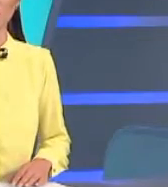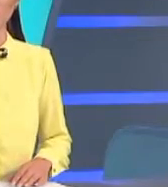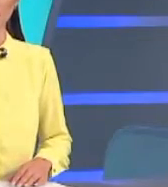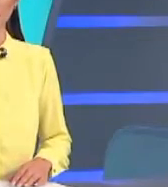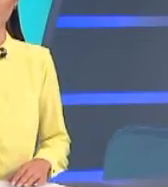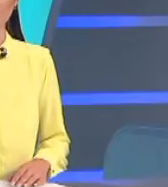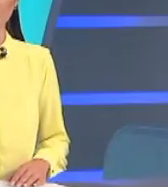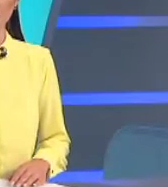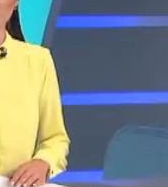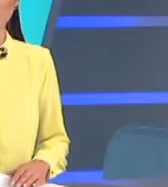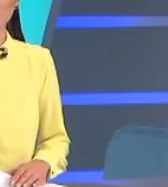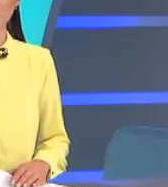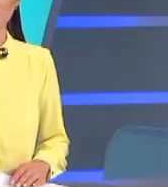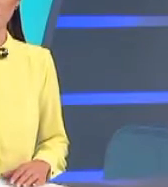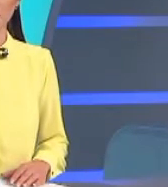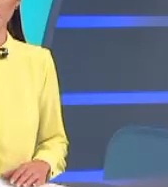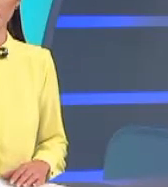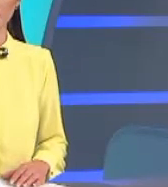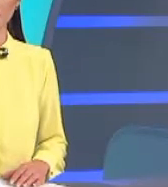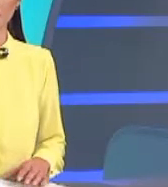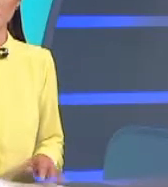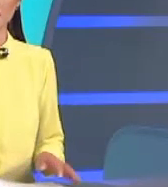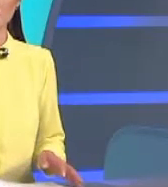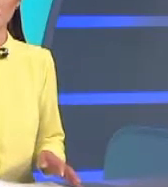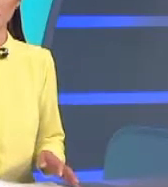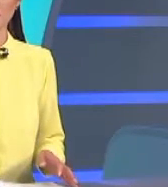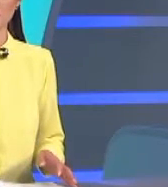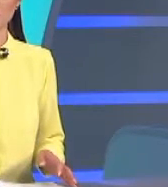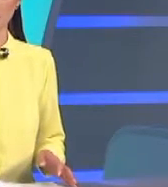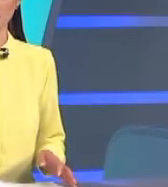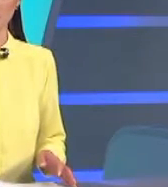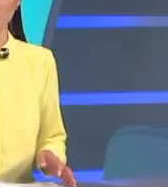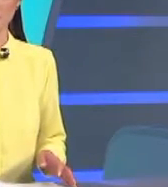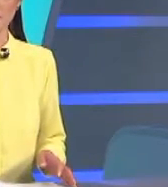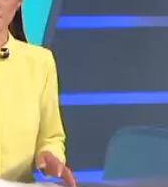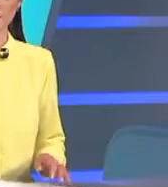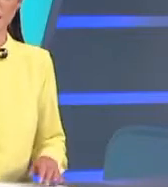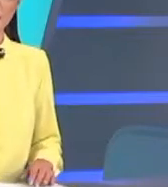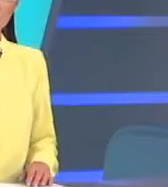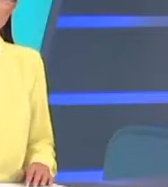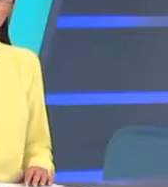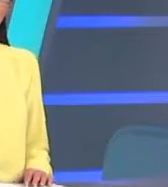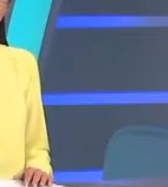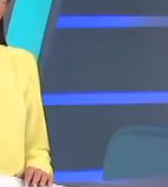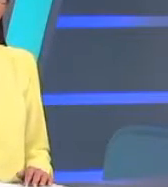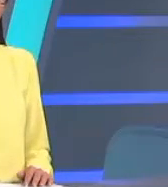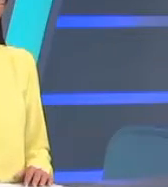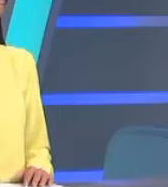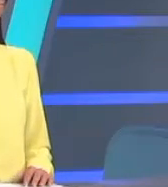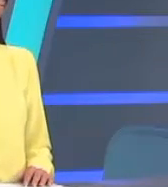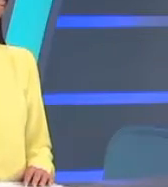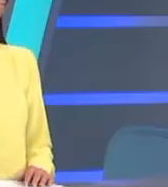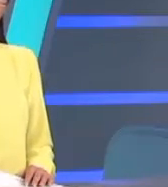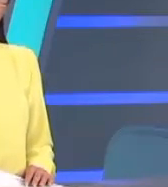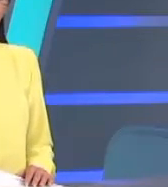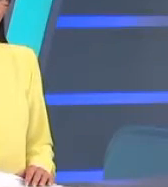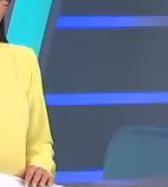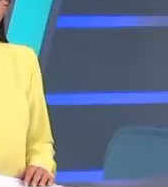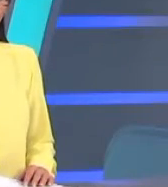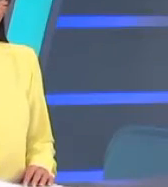Алматы нового акима. Им стал Бауыржан Байбек. Об этом сообщила пресс-служба главы государства. Бауыржан Байбек родился в Алматы